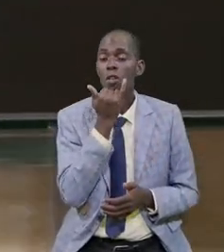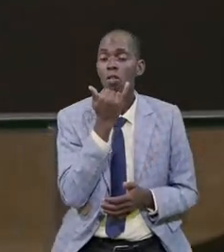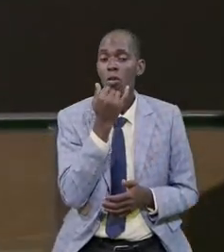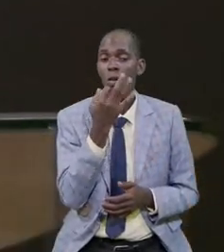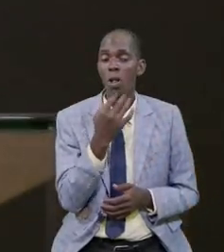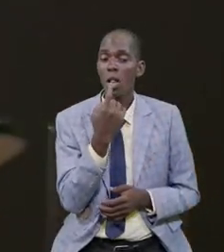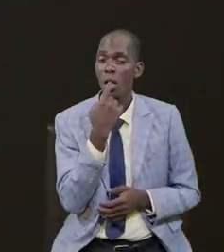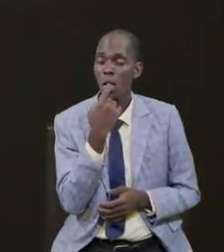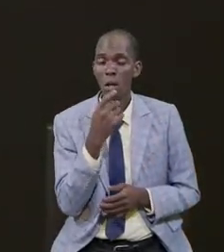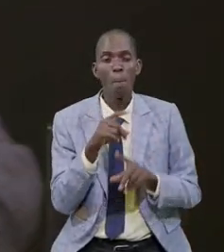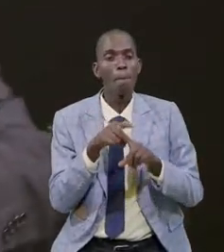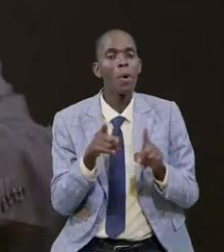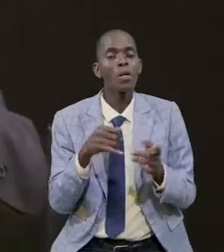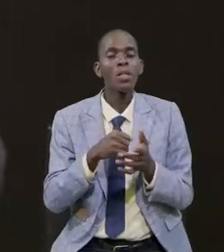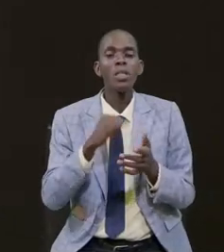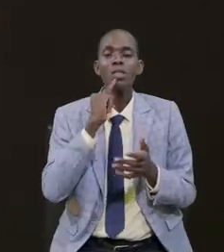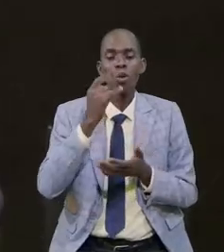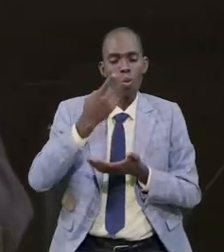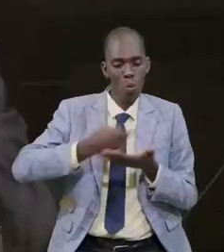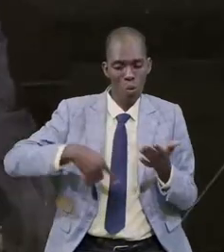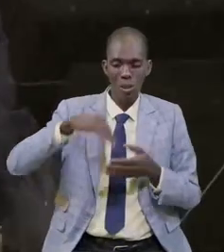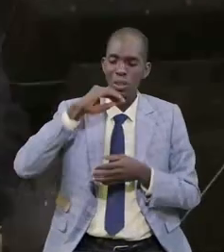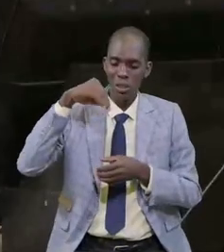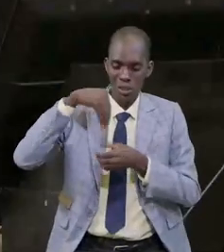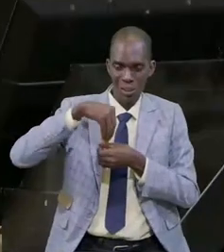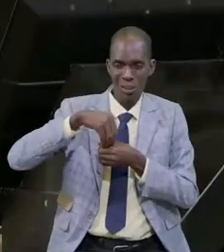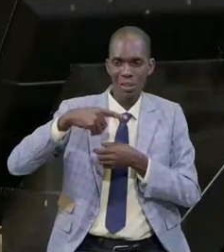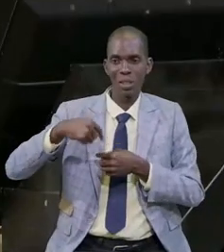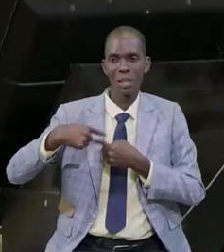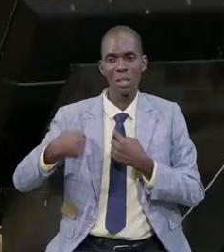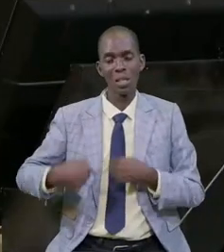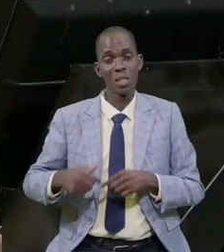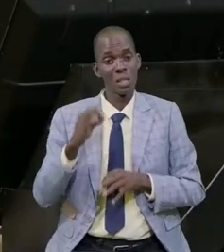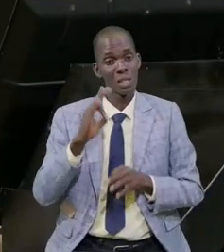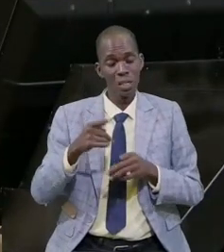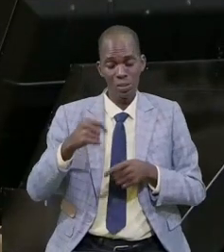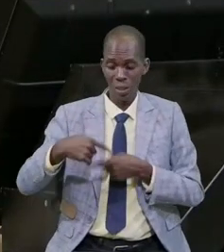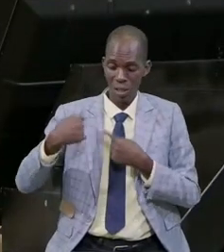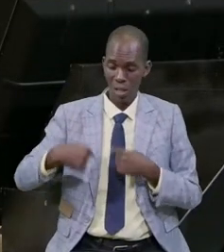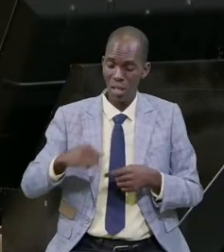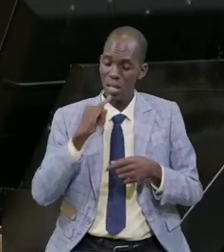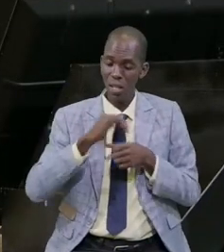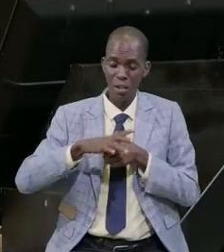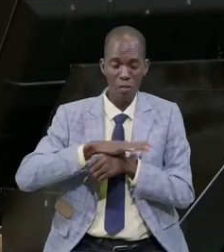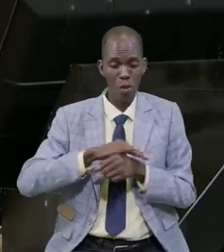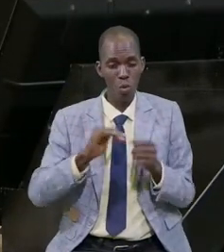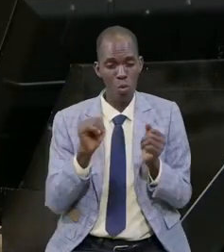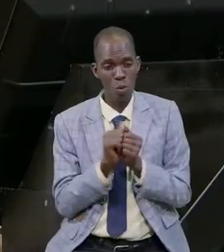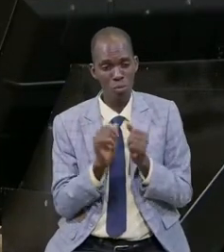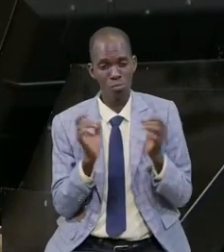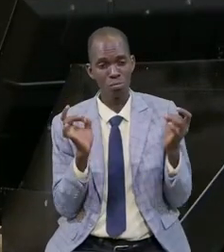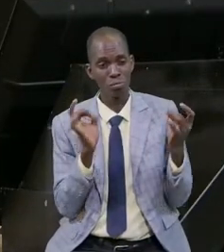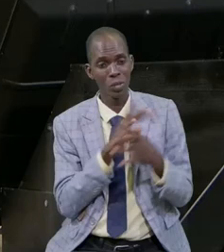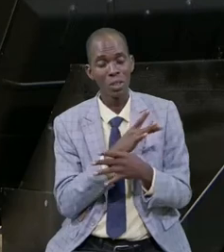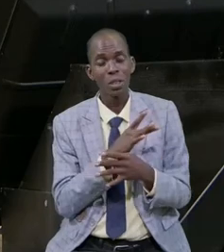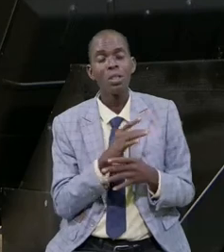la condition, l'état du cœur. Et si le cœur est rempli, est plein de haine,